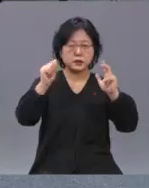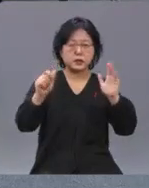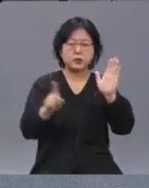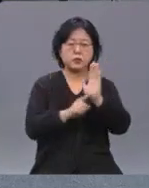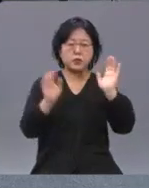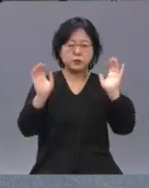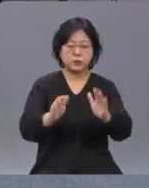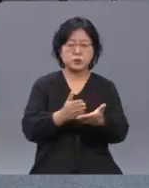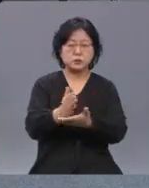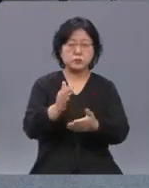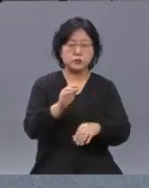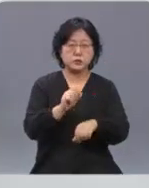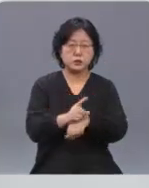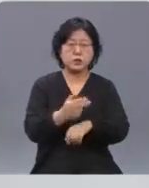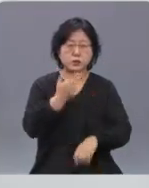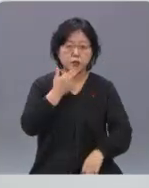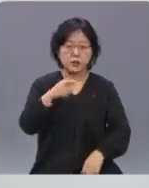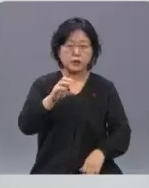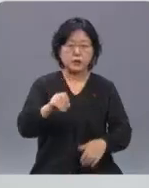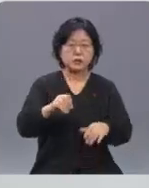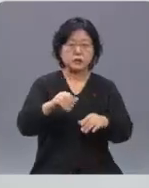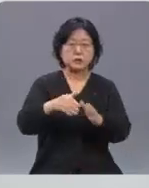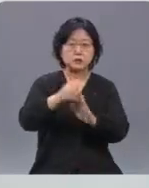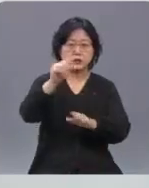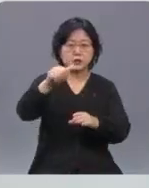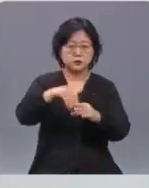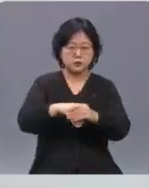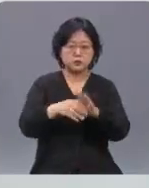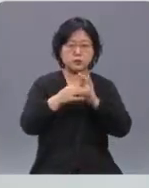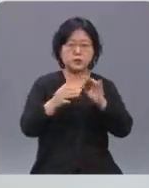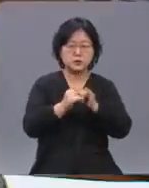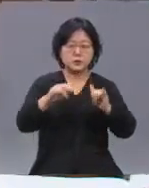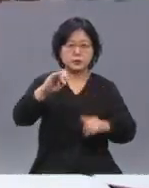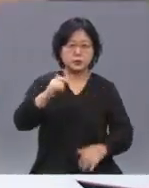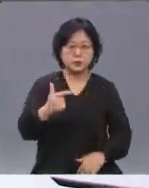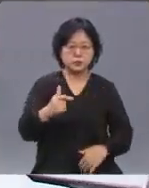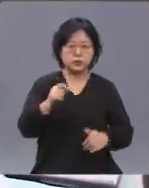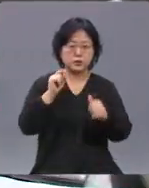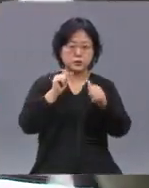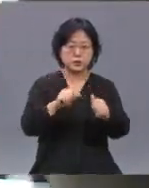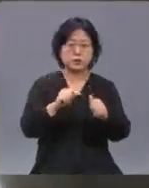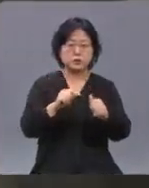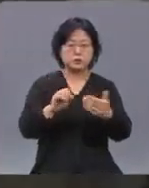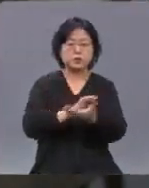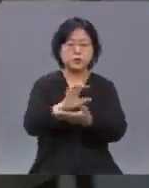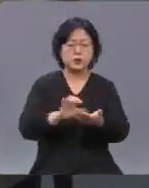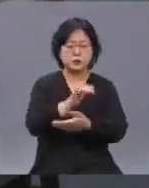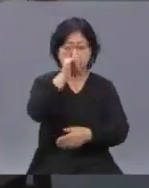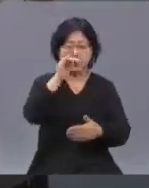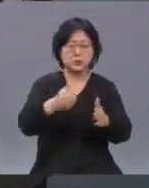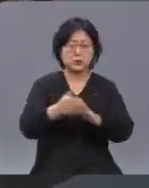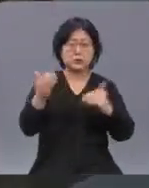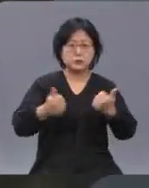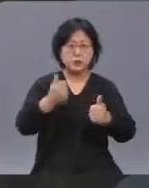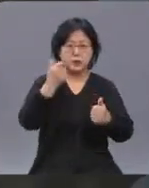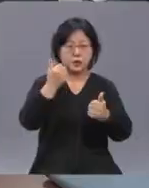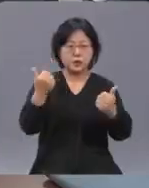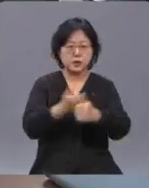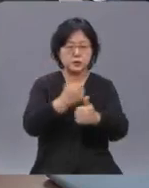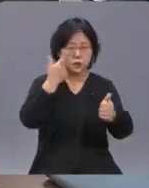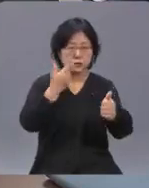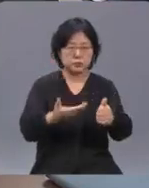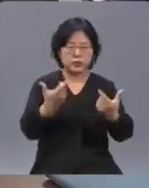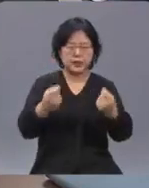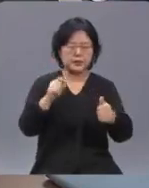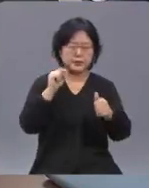공모에서 전문성 없는 강기정 시장 캠프 출신의 조인문씨가 내장돼 논란이 이어졌습니다 시의회 인사청문회에서도